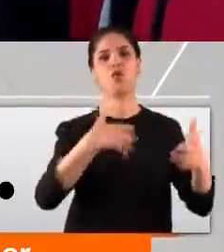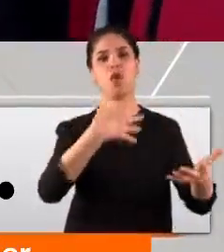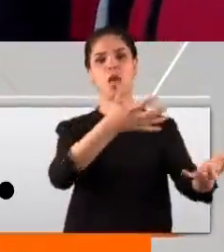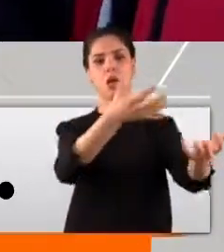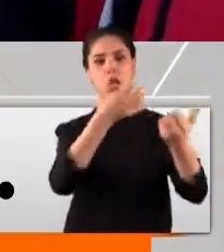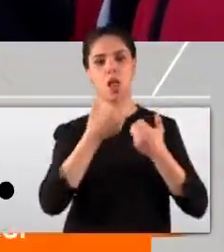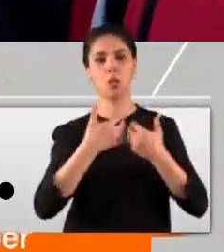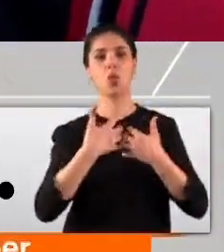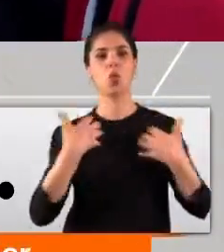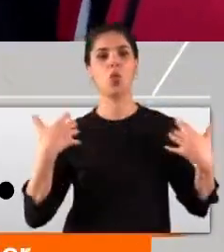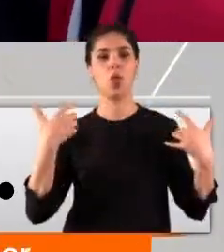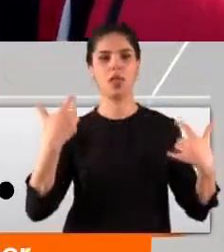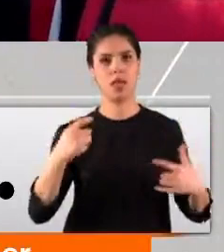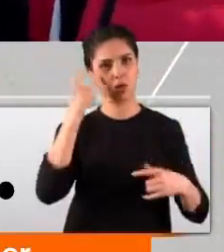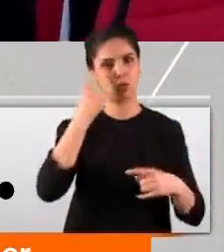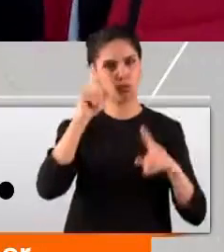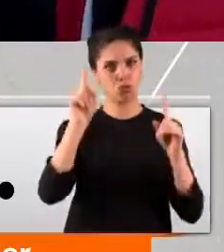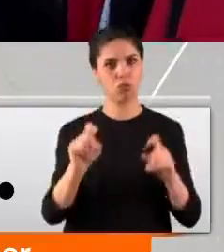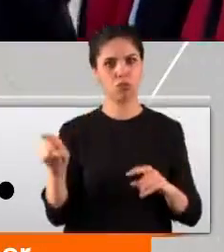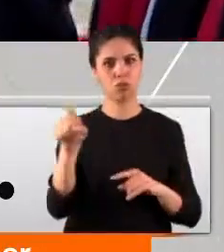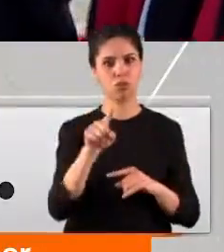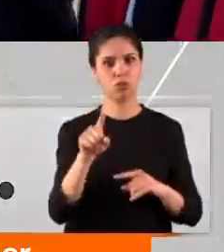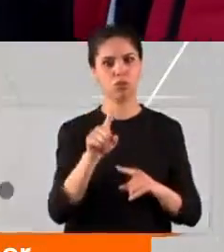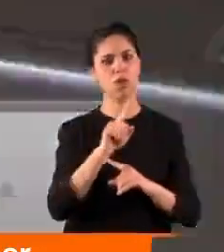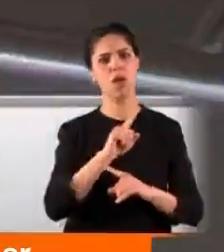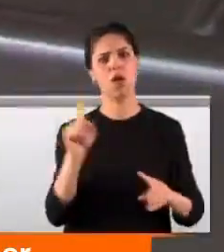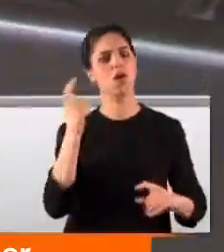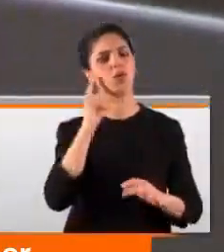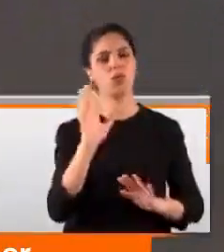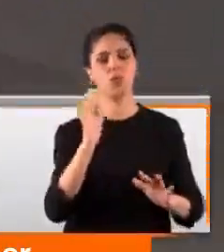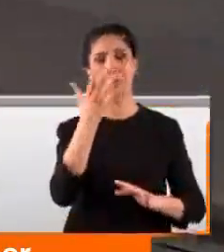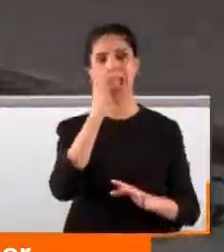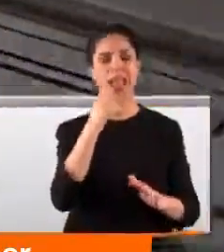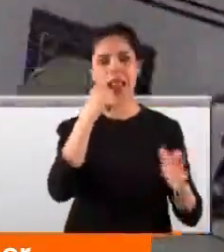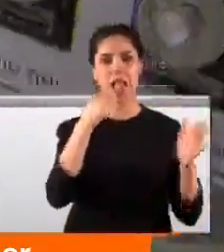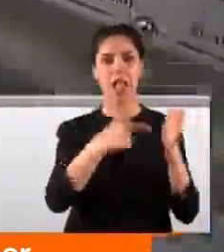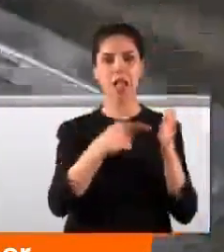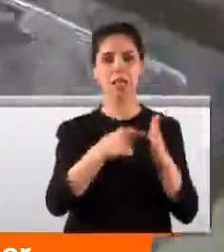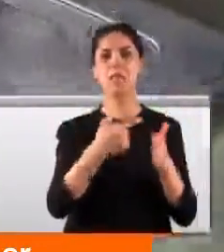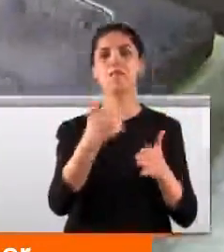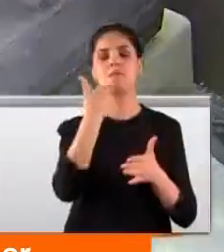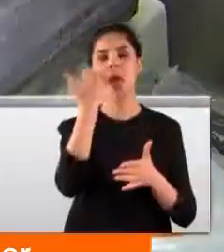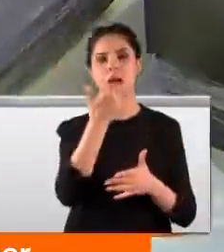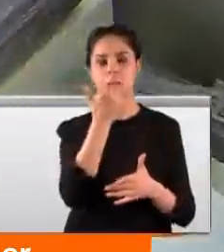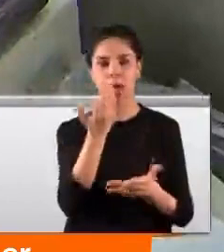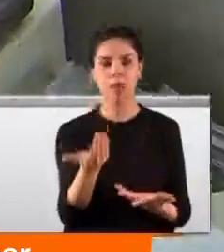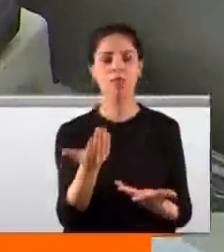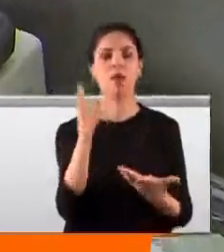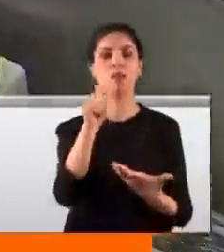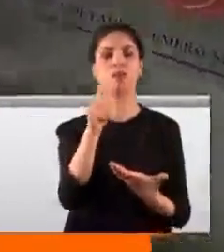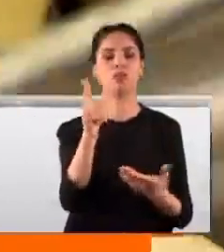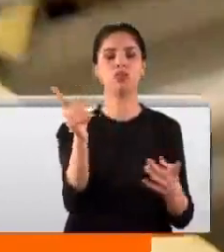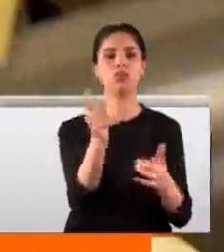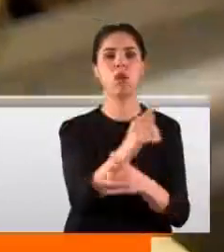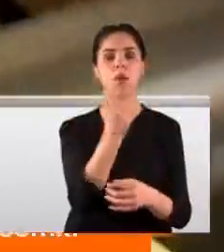Yani... Güvendiğiniz yer olarak mı düşünüyorsunuz peki orayı? Hayır, aslında düşünmüyorum. Hilecilerin hedefinde beyazdan kaşara kadar hemen her çeşit peynir